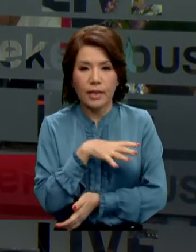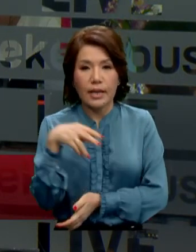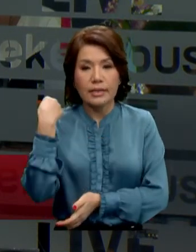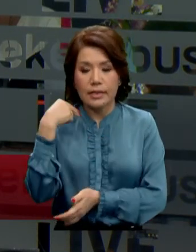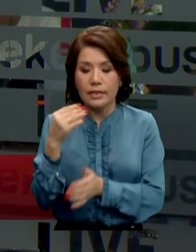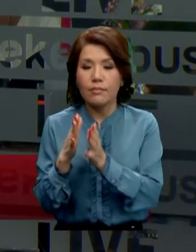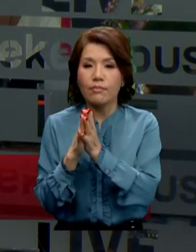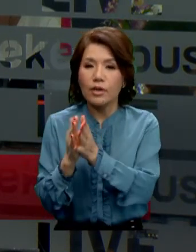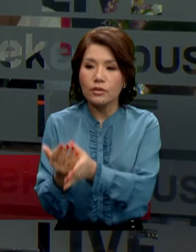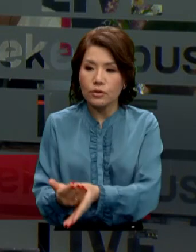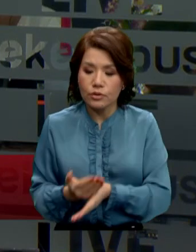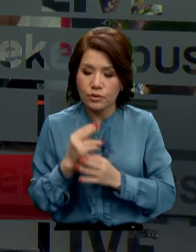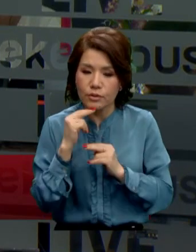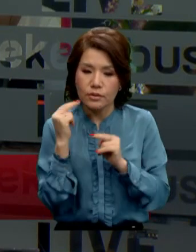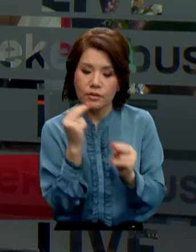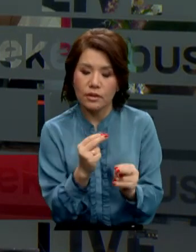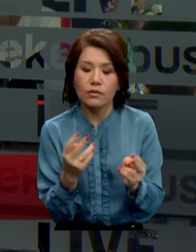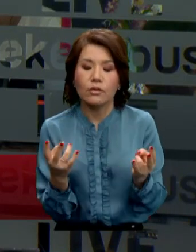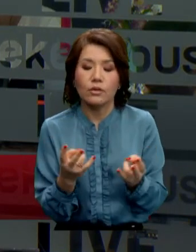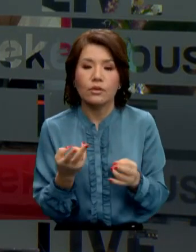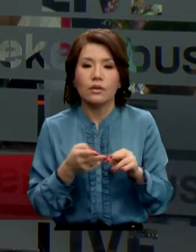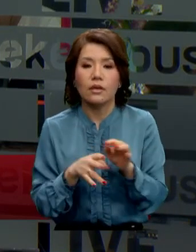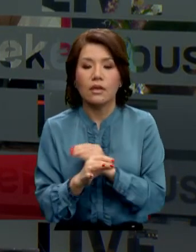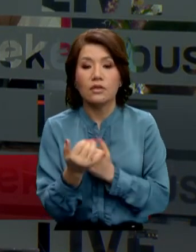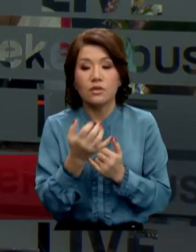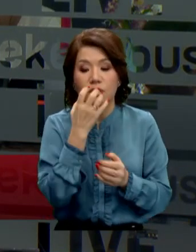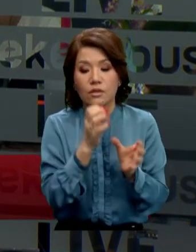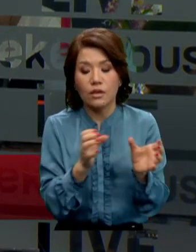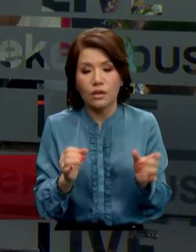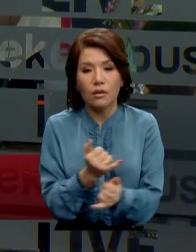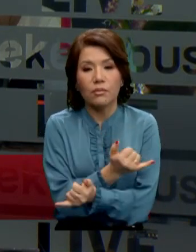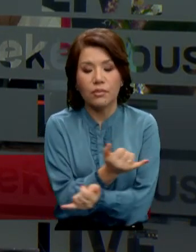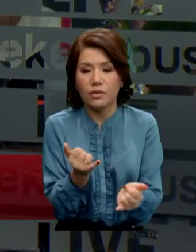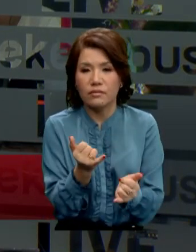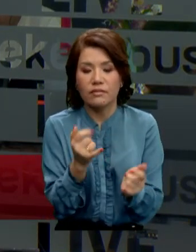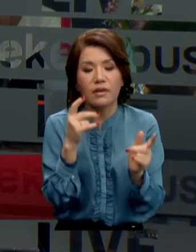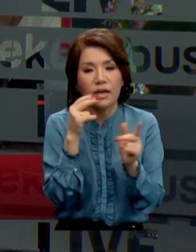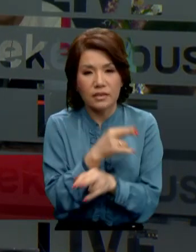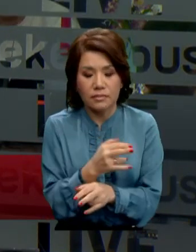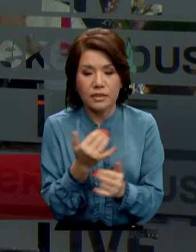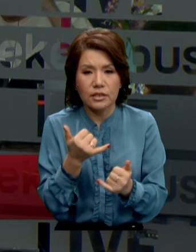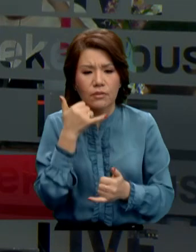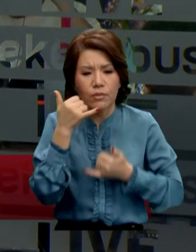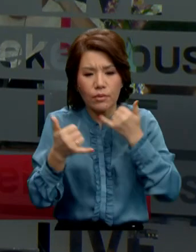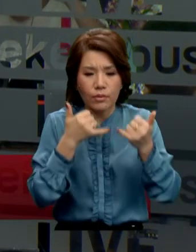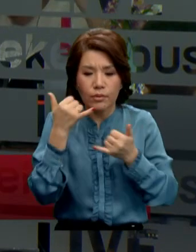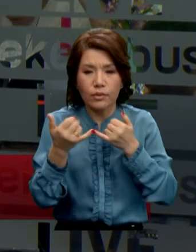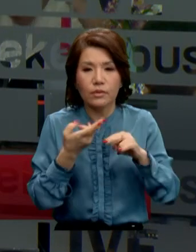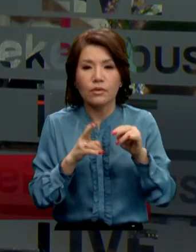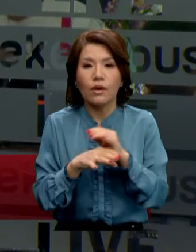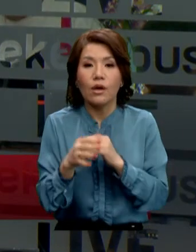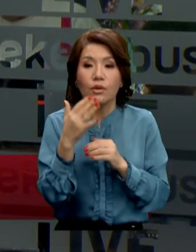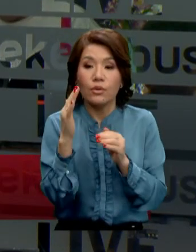президентінен де назар аударуды сұраған тұрғындар бүгін жылу тіпті дұрыс бермегенін айтты. Арнамызға хабарласқан азаматтар үйдегі құбырлар